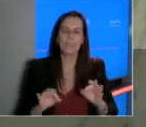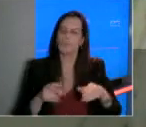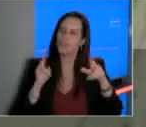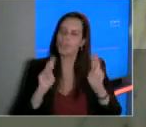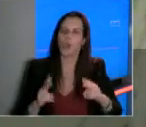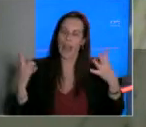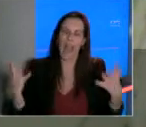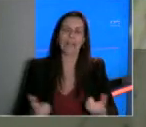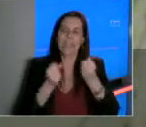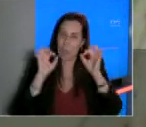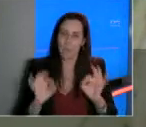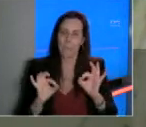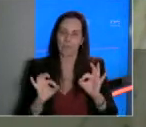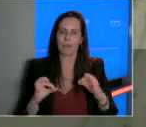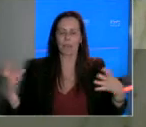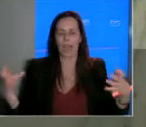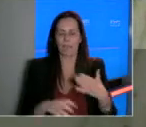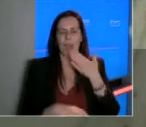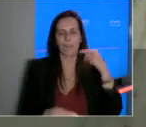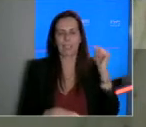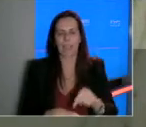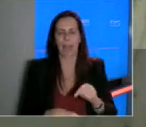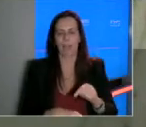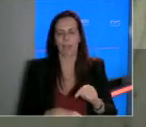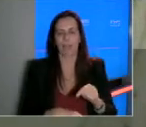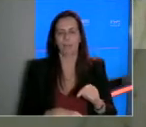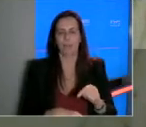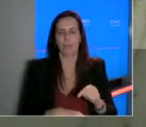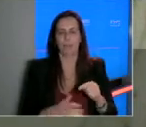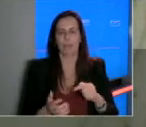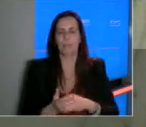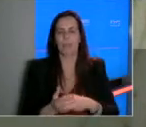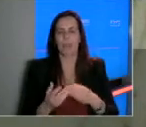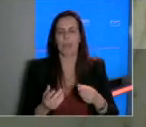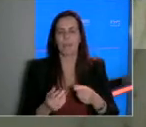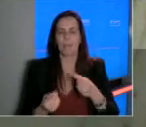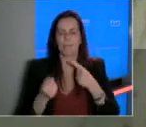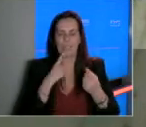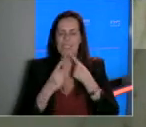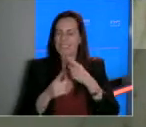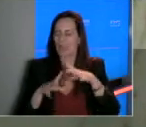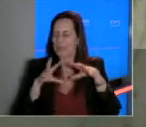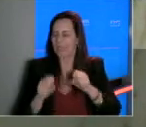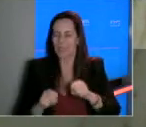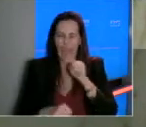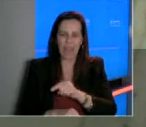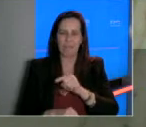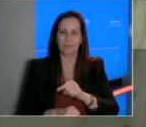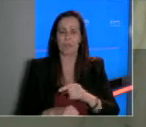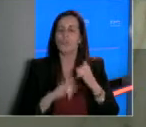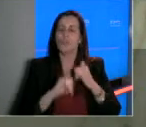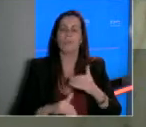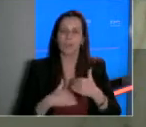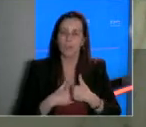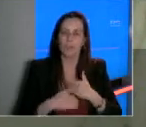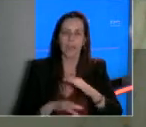שיכול להציל באמת את החברה בישראל מהשבי הזה, משיח המתנחלים המשיחי הזה, שמביא